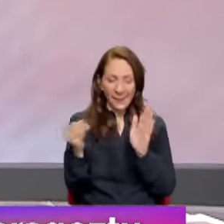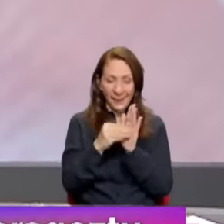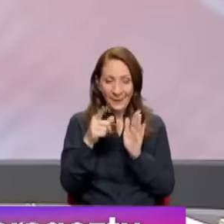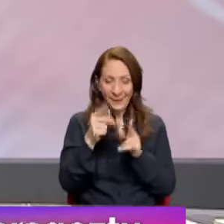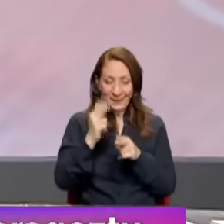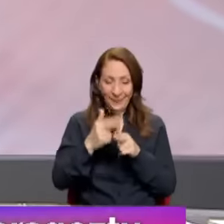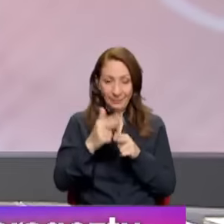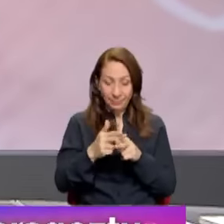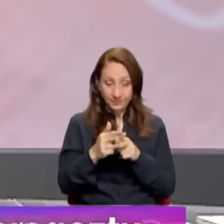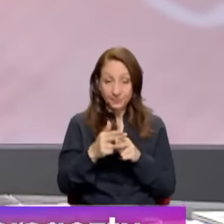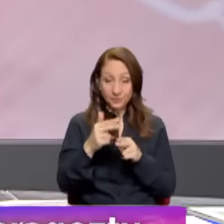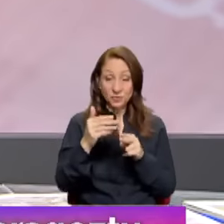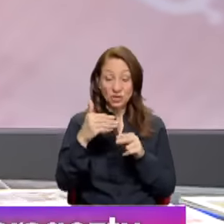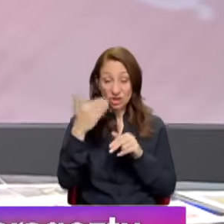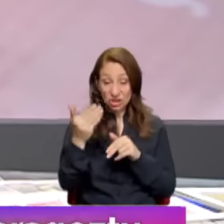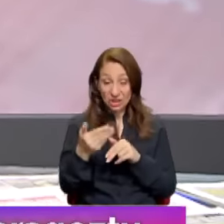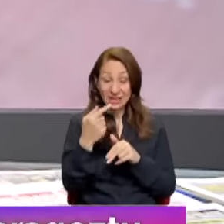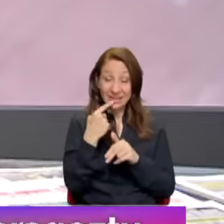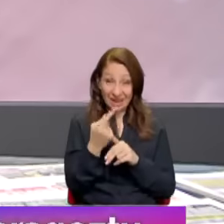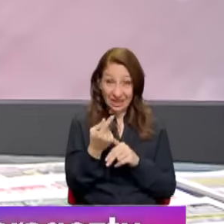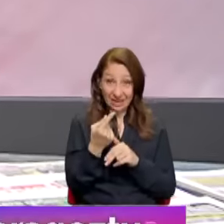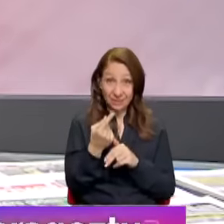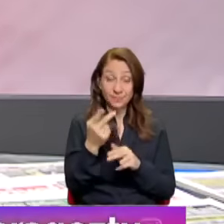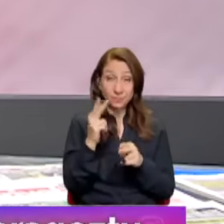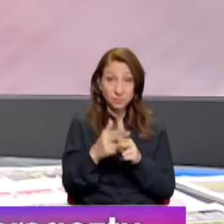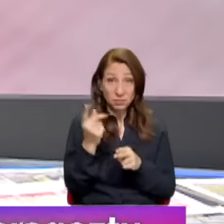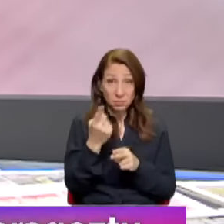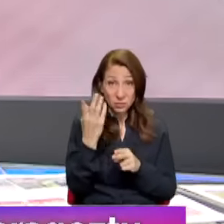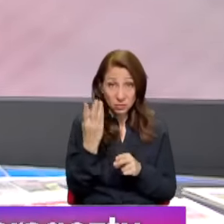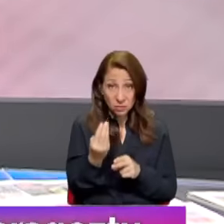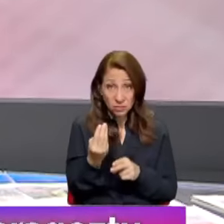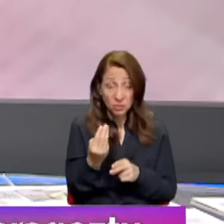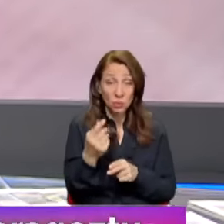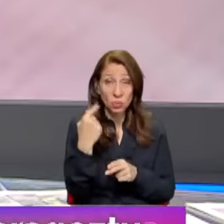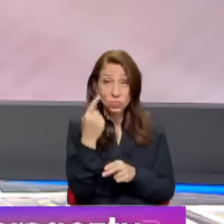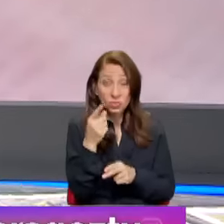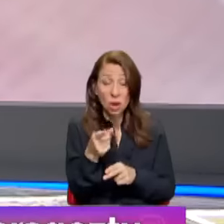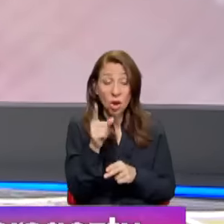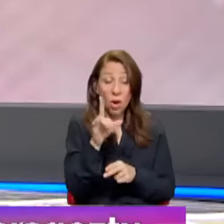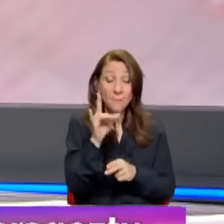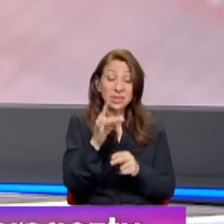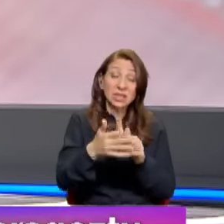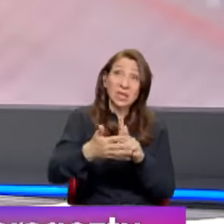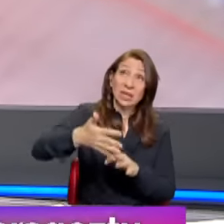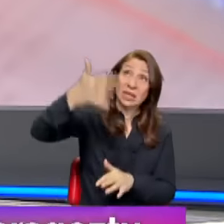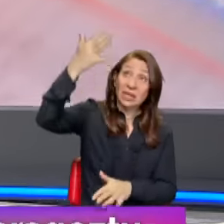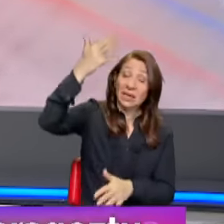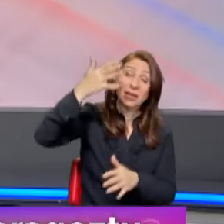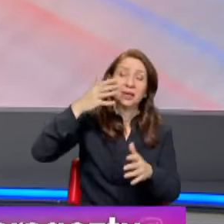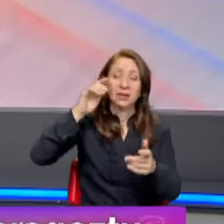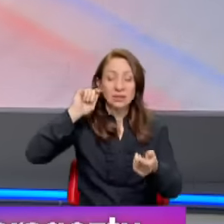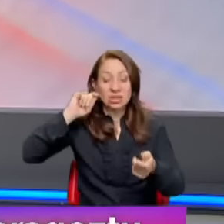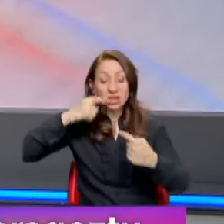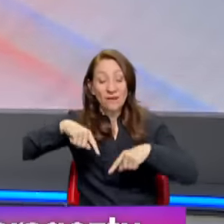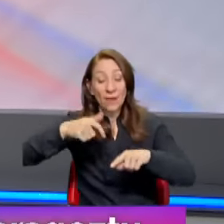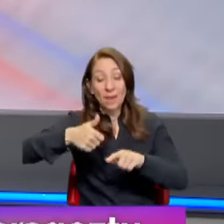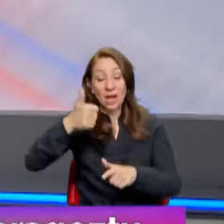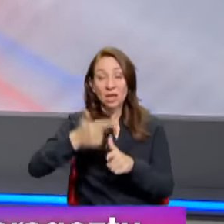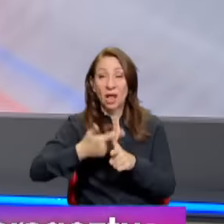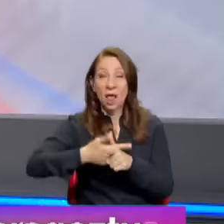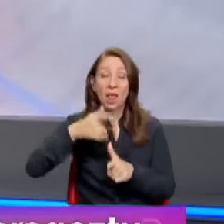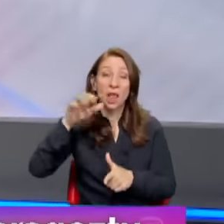oraya acil durumlar dışında denildi acil bir durum oldu dolayısıyla 15 katlı bir gökdelene çevre Bakanlığının